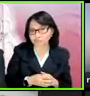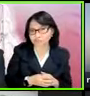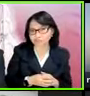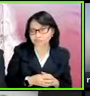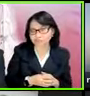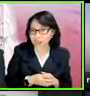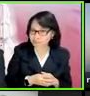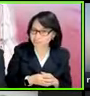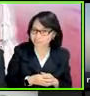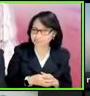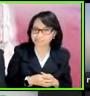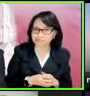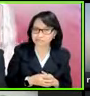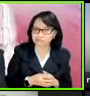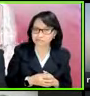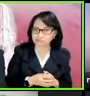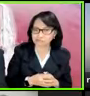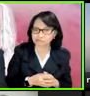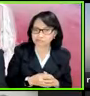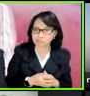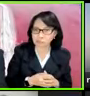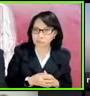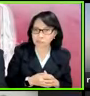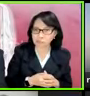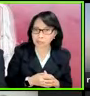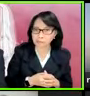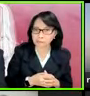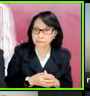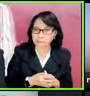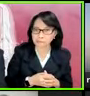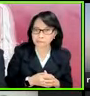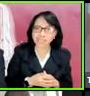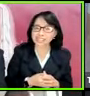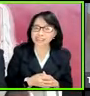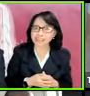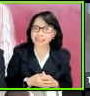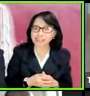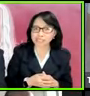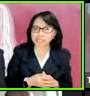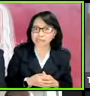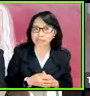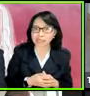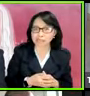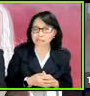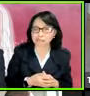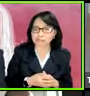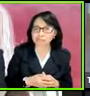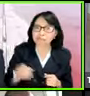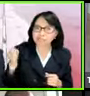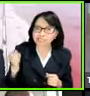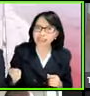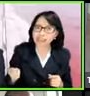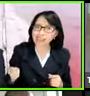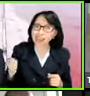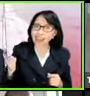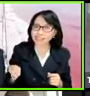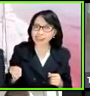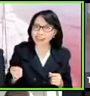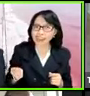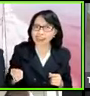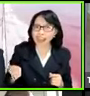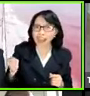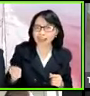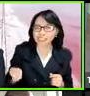itu amin amin Mari kita katakan bersama-sama Saya